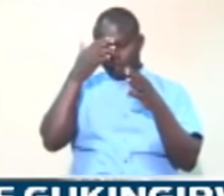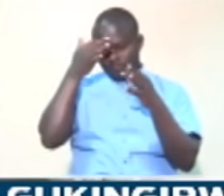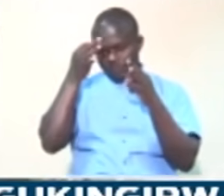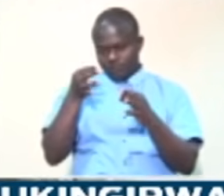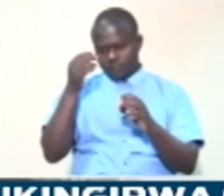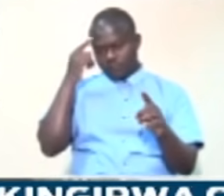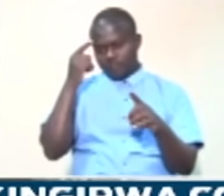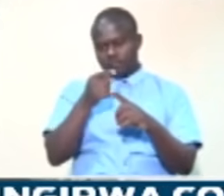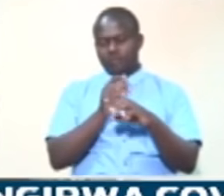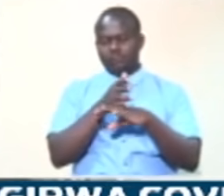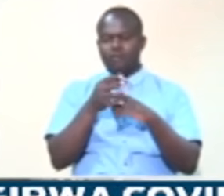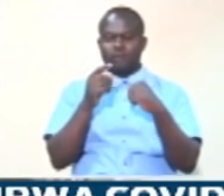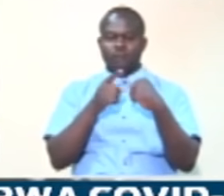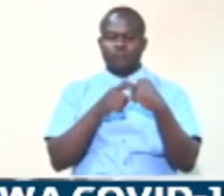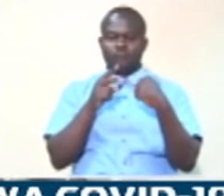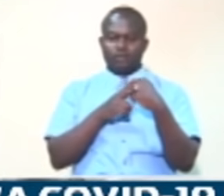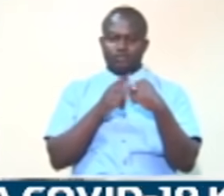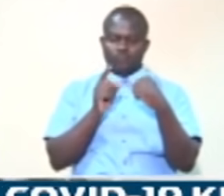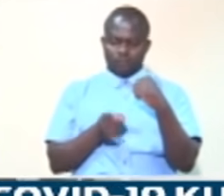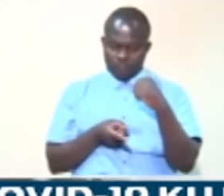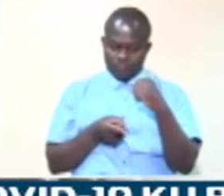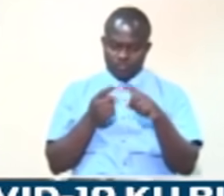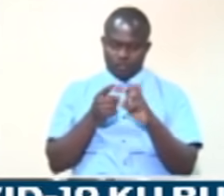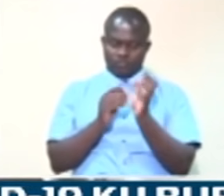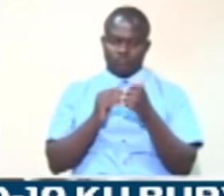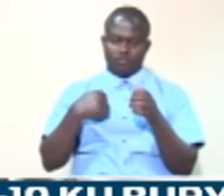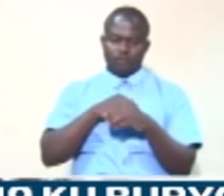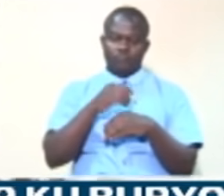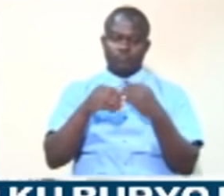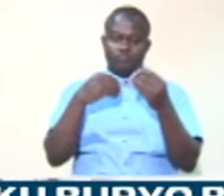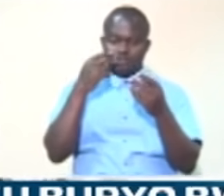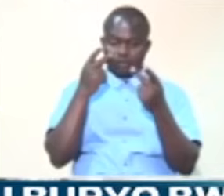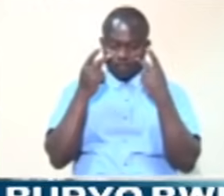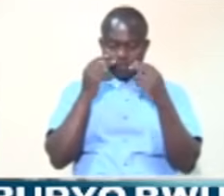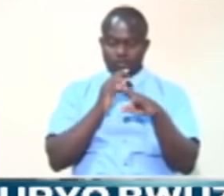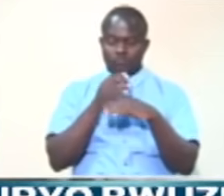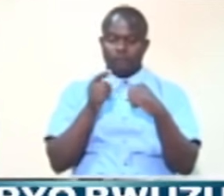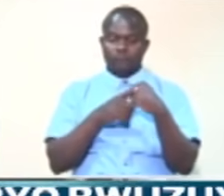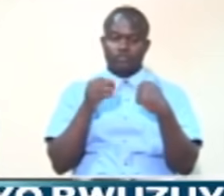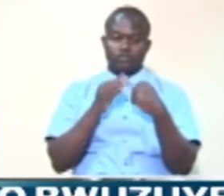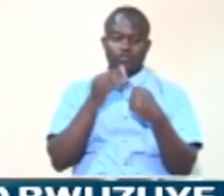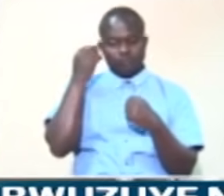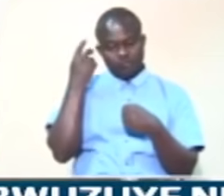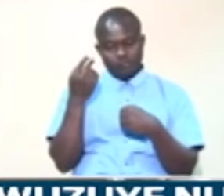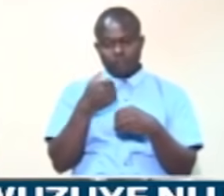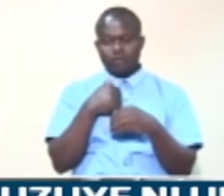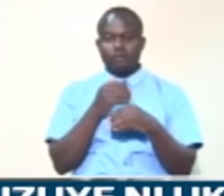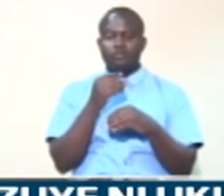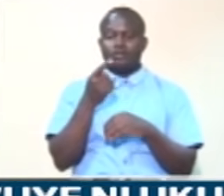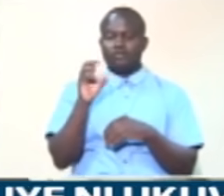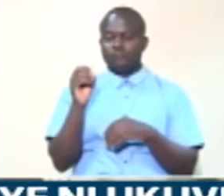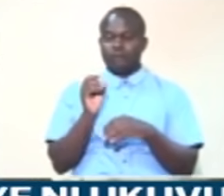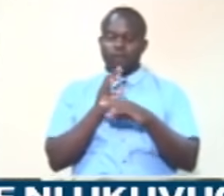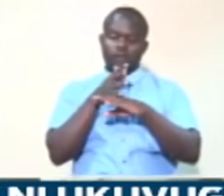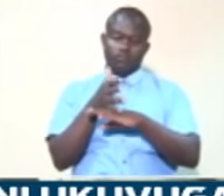amashashi 67 ariko twabonye 68 no kuvuga ngo twagize ijana rirenga ku